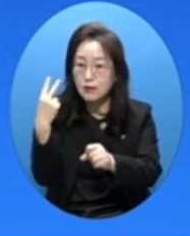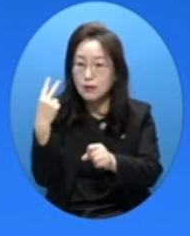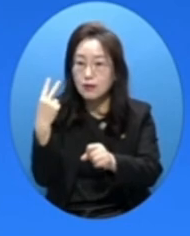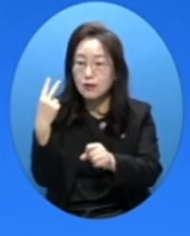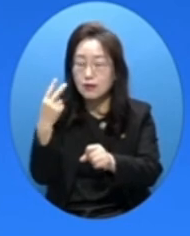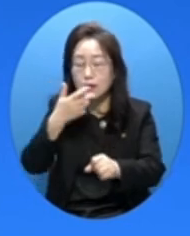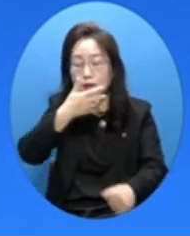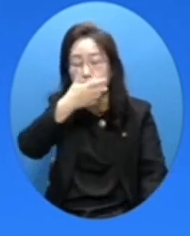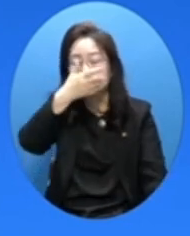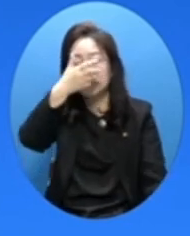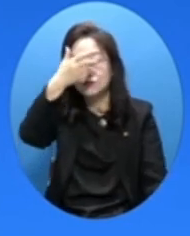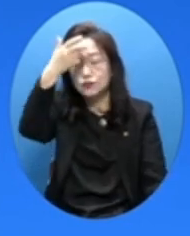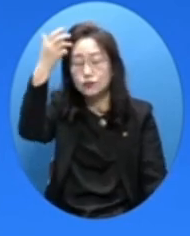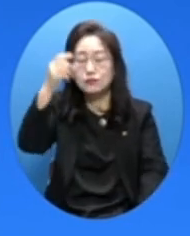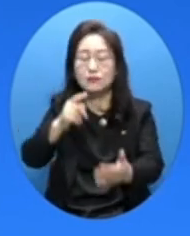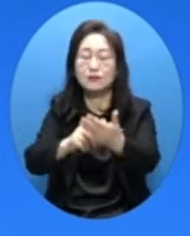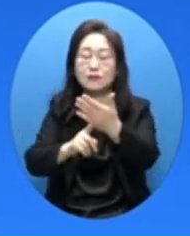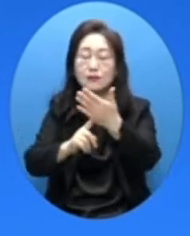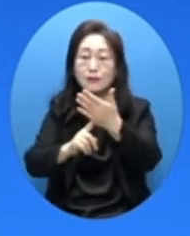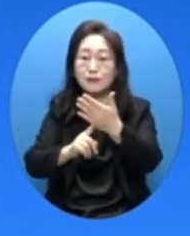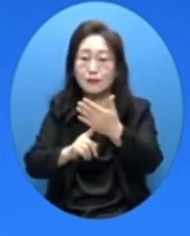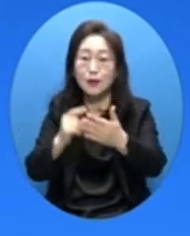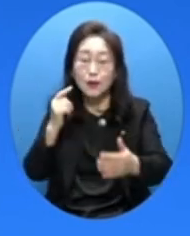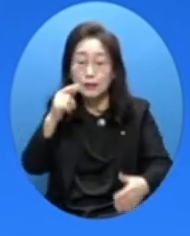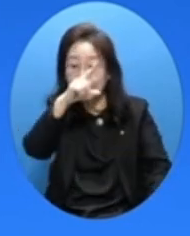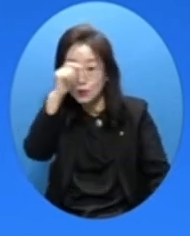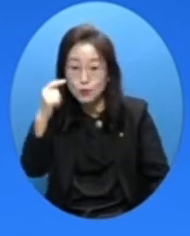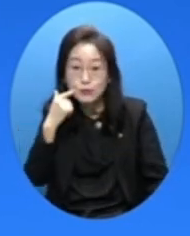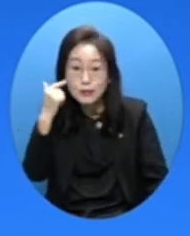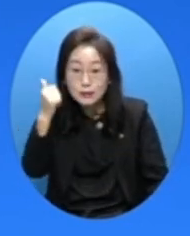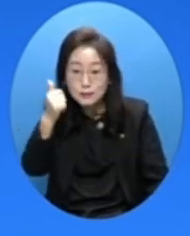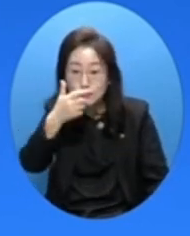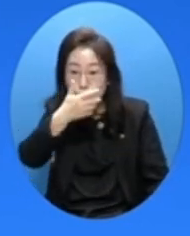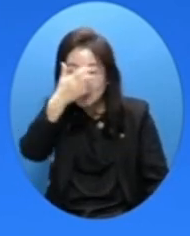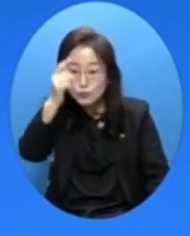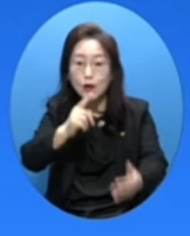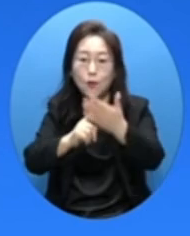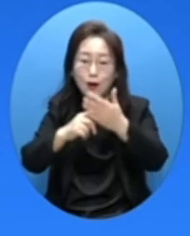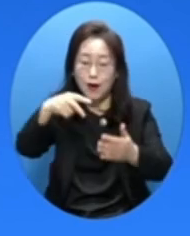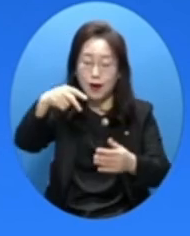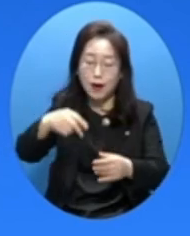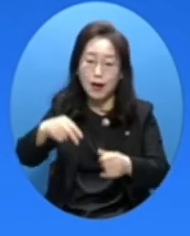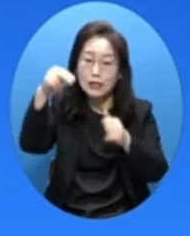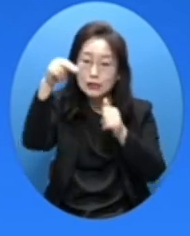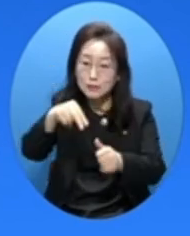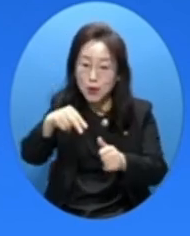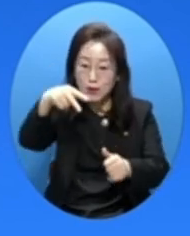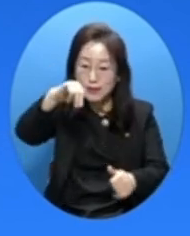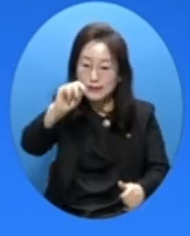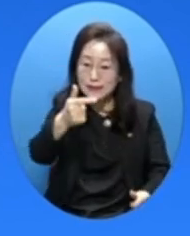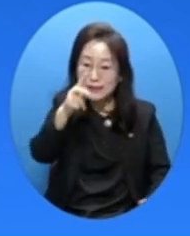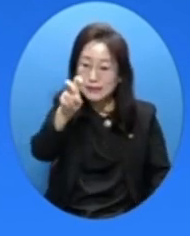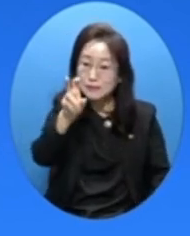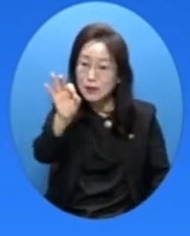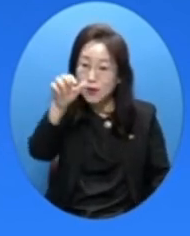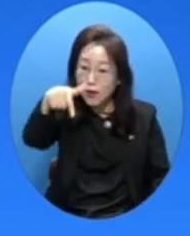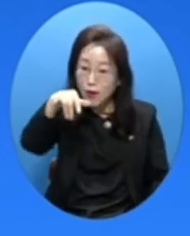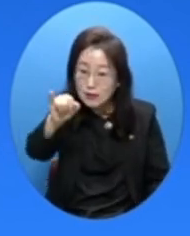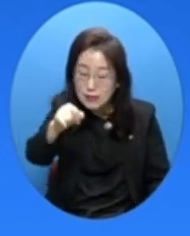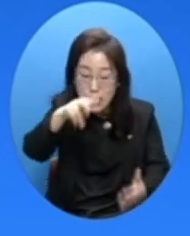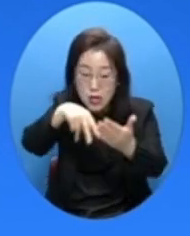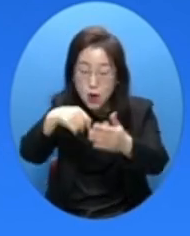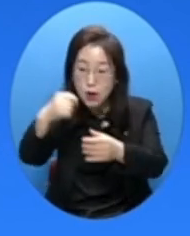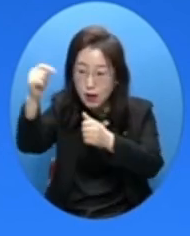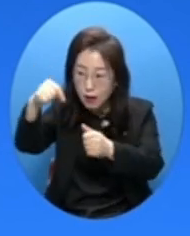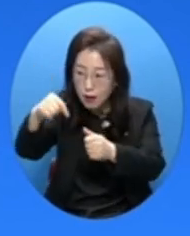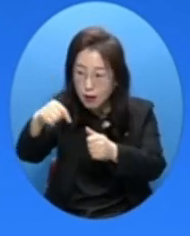꿨는데 제가 꿈에 나타나서 신명기를 읽으라고 말씀하더래요. 그때부터 언제 우리